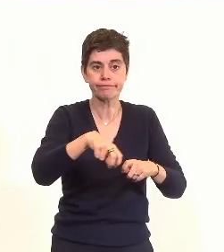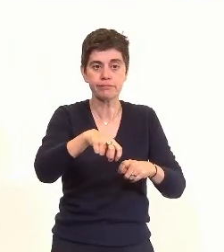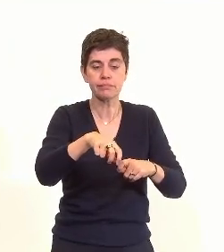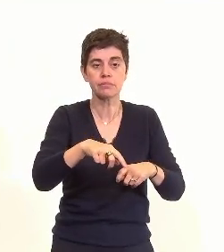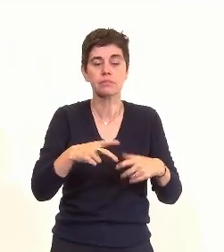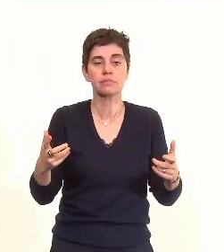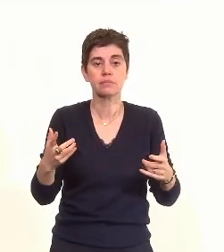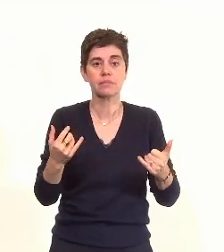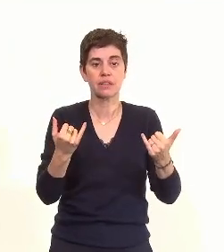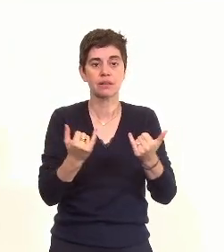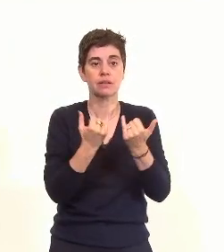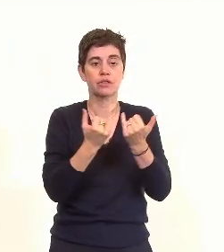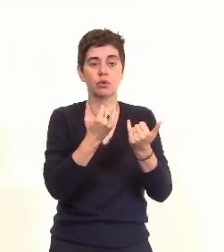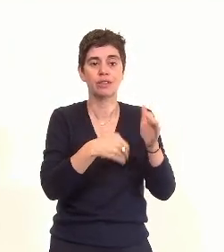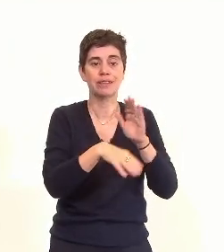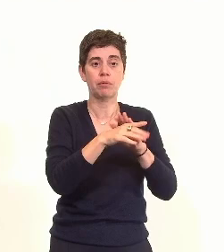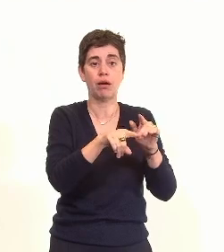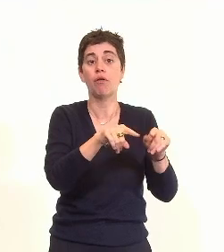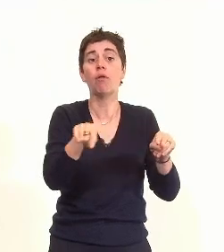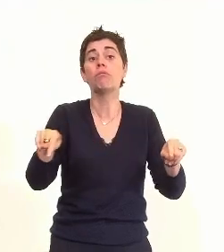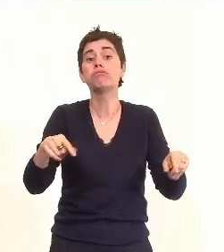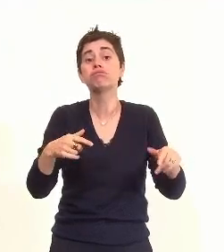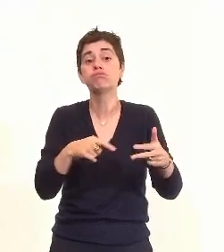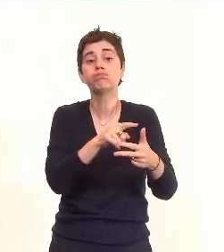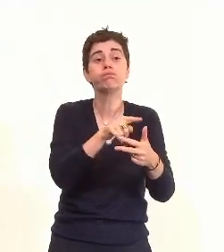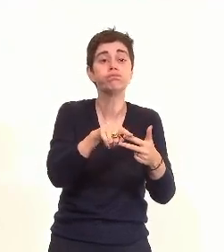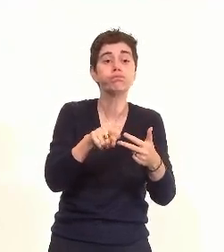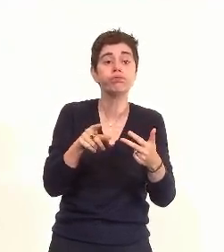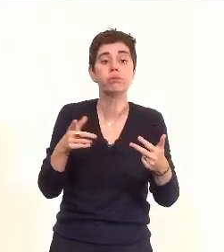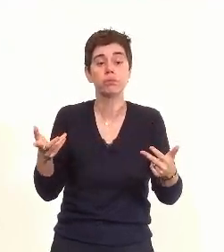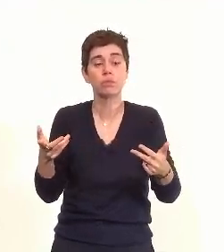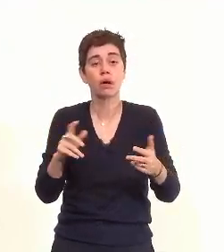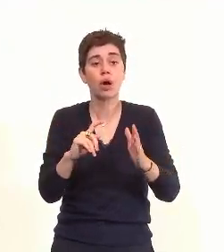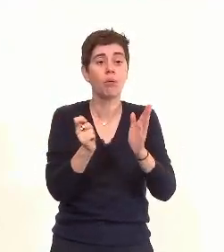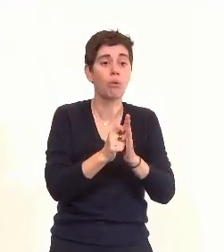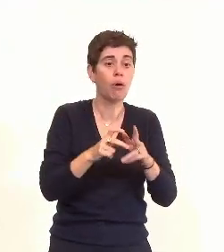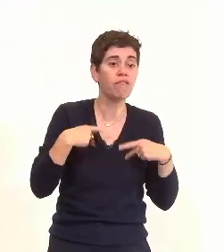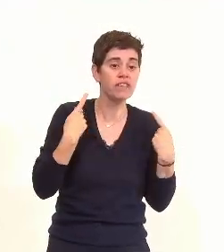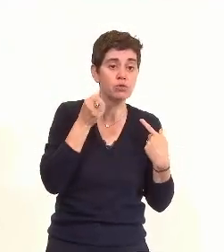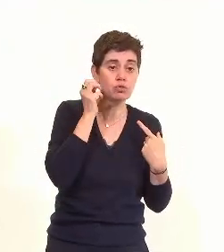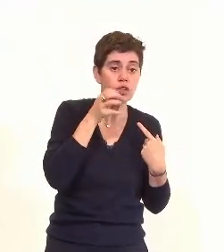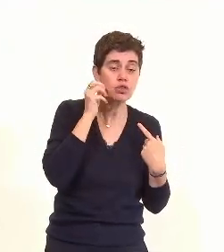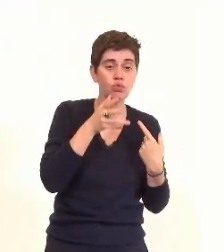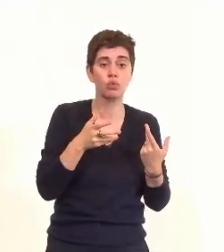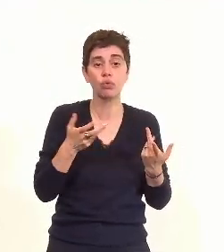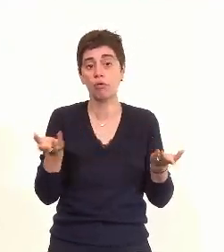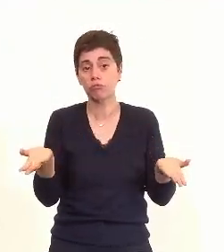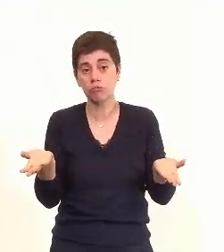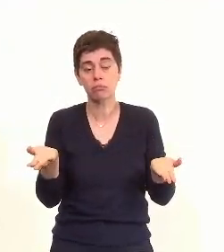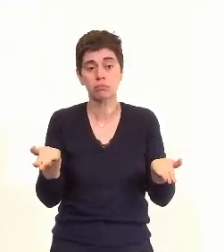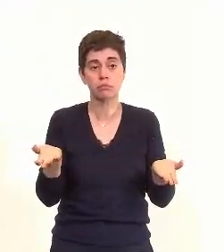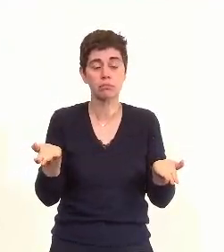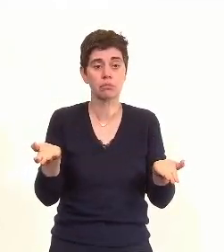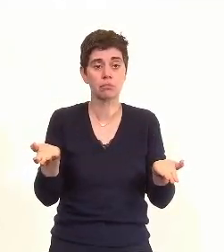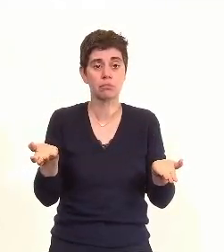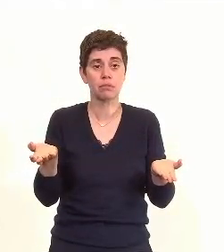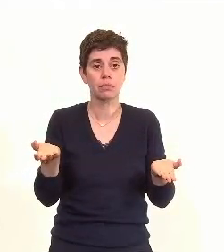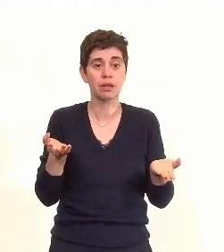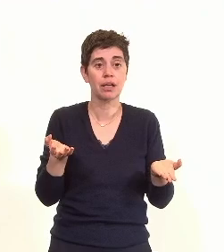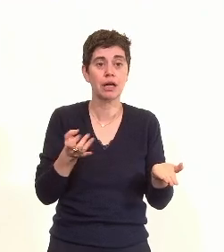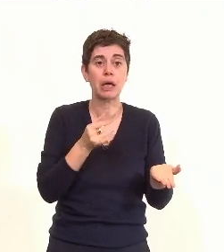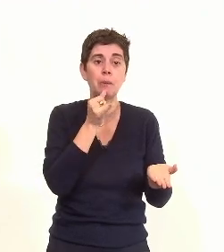reprend, quel que soit le jeu, il y a les moments du quotidien, de la vie, de tous les jours. Pas que le petit quotidien,